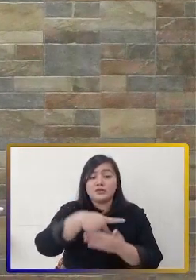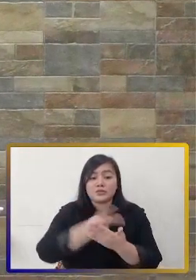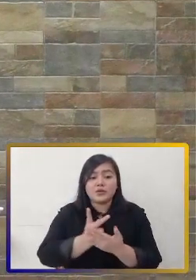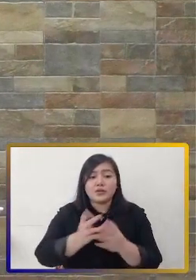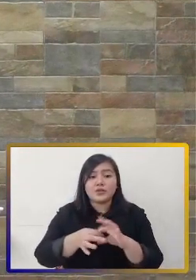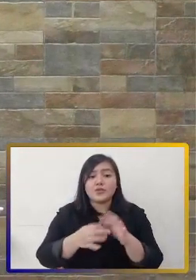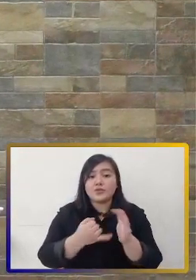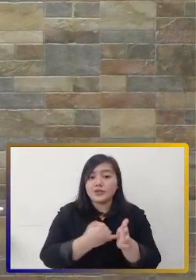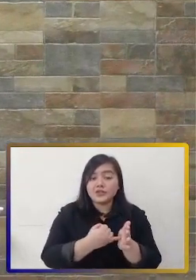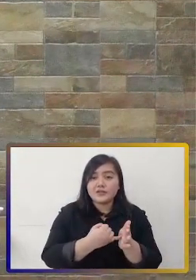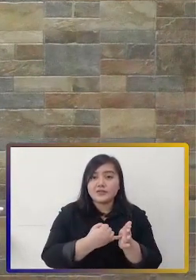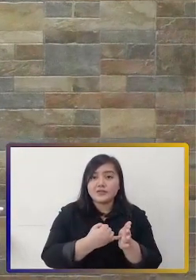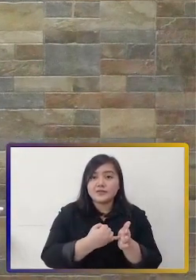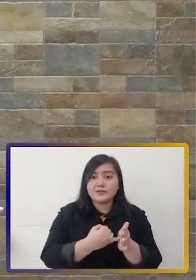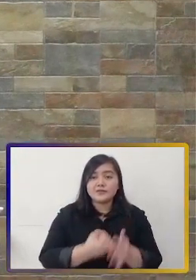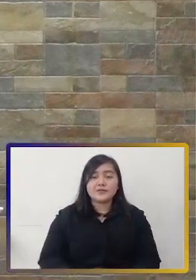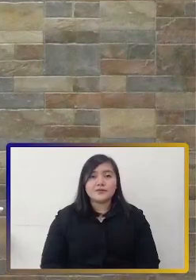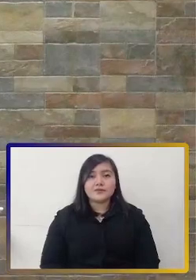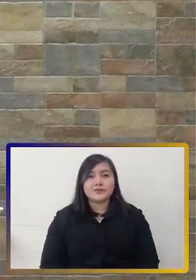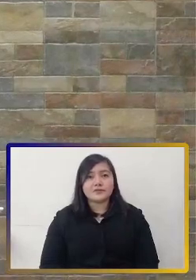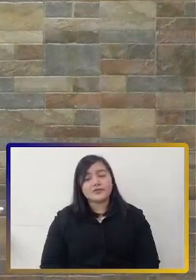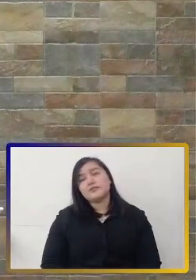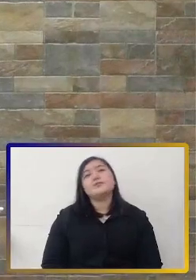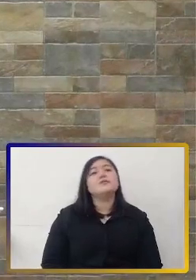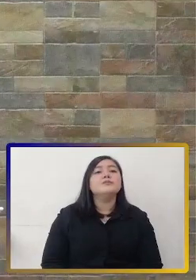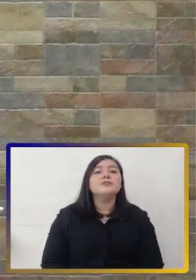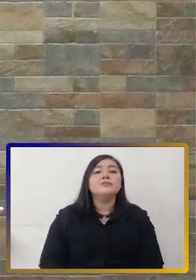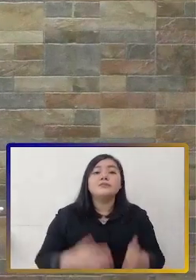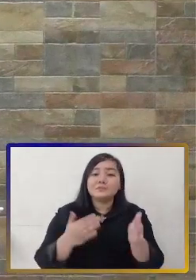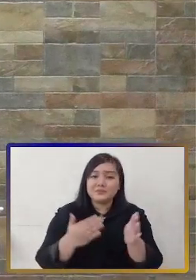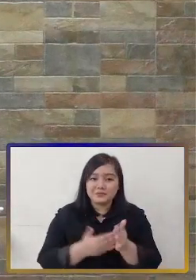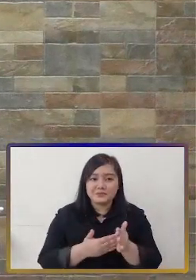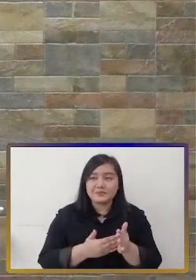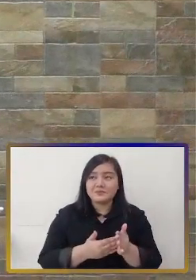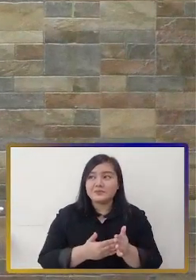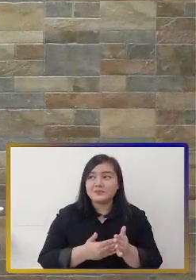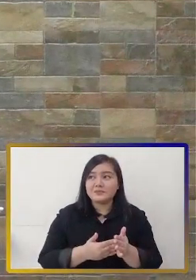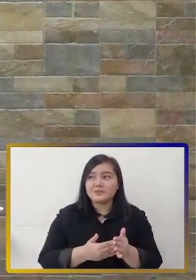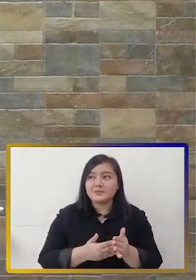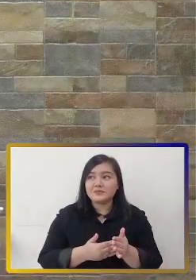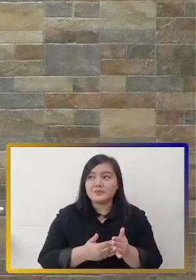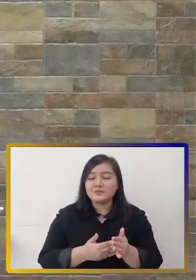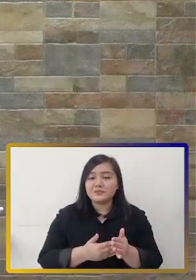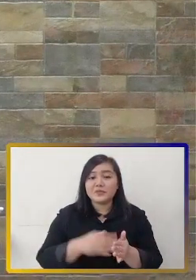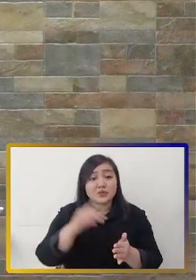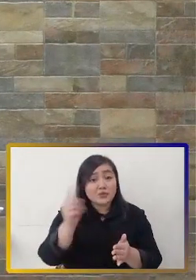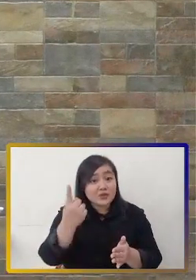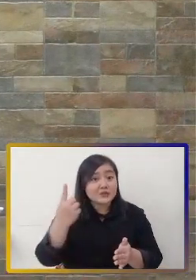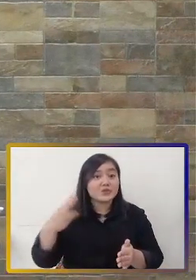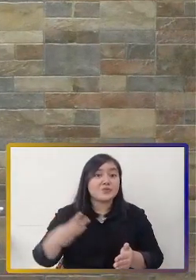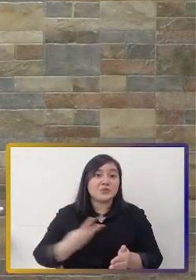Mukhang nagulat po kayo dyan. Alright? Yes, hindi po kasama tayong mga hintil.